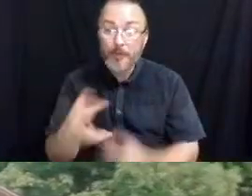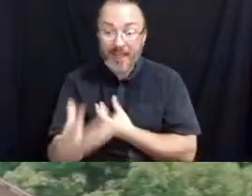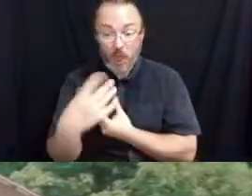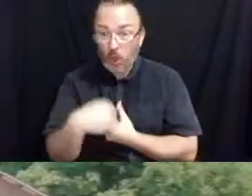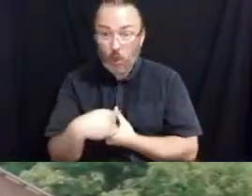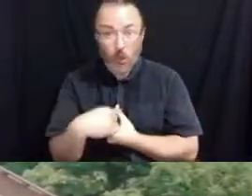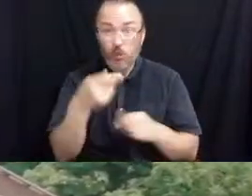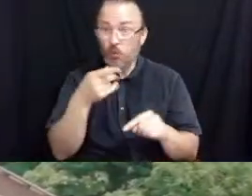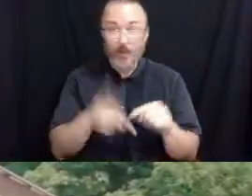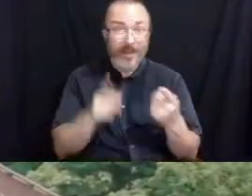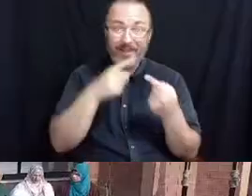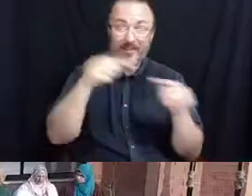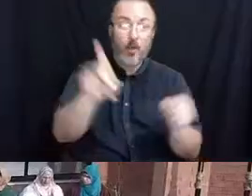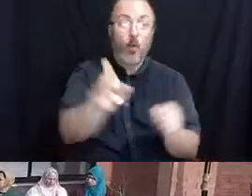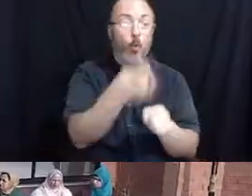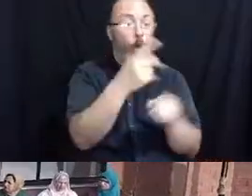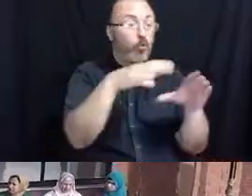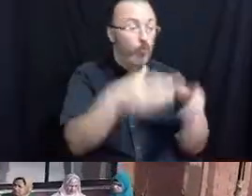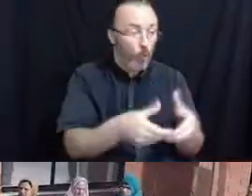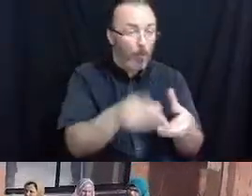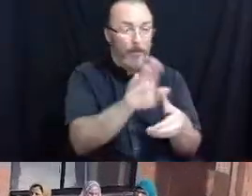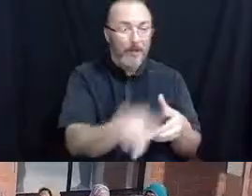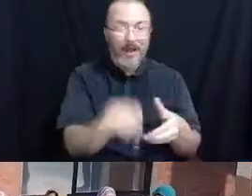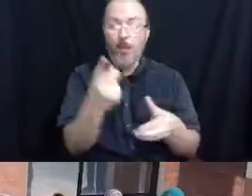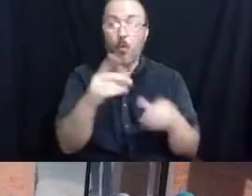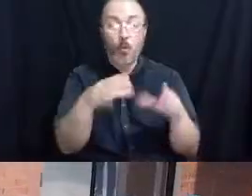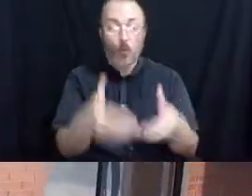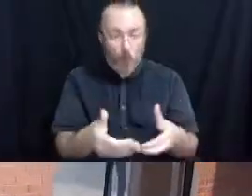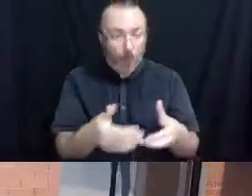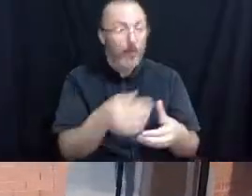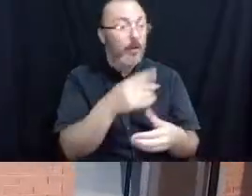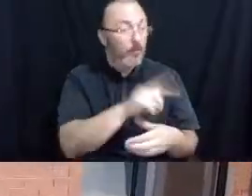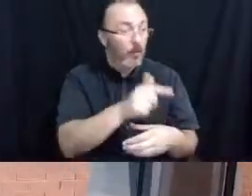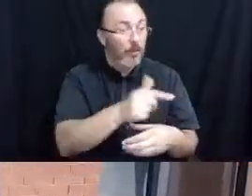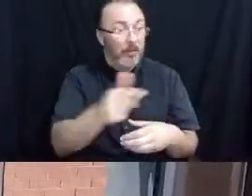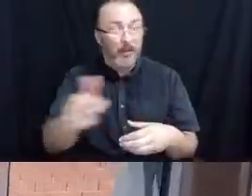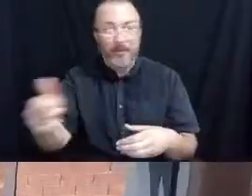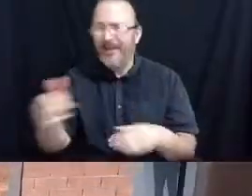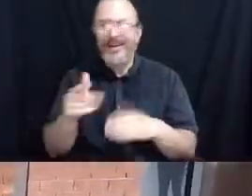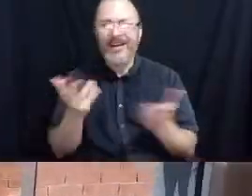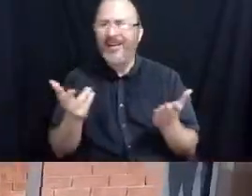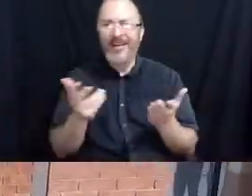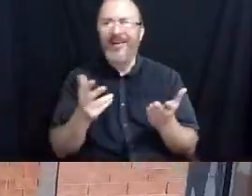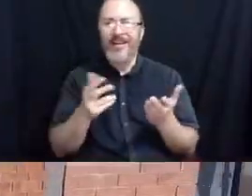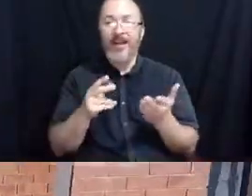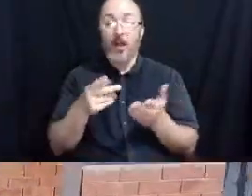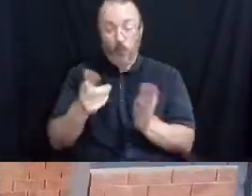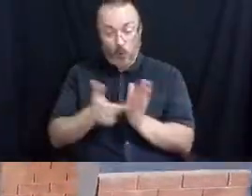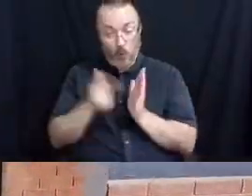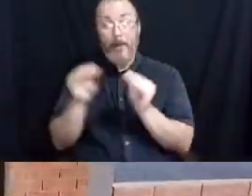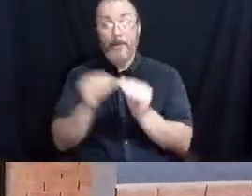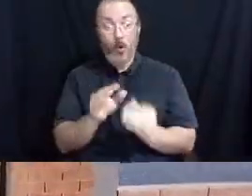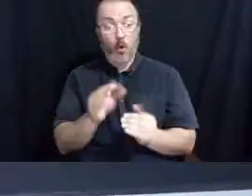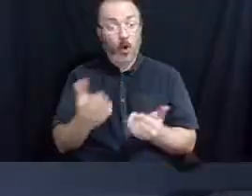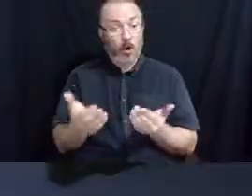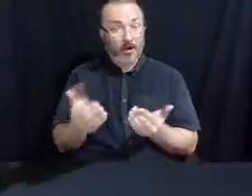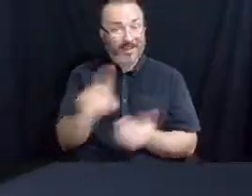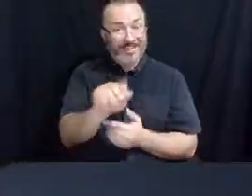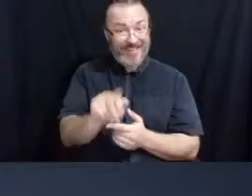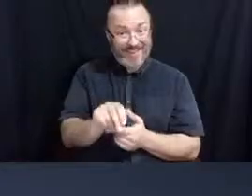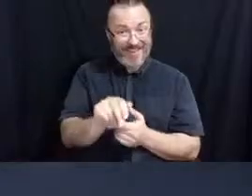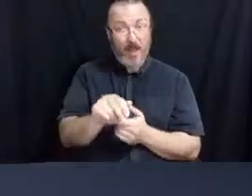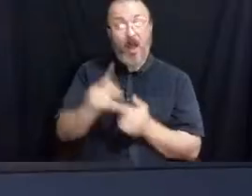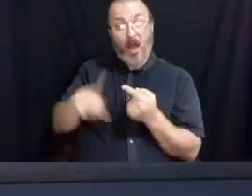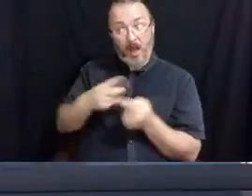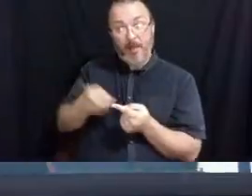individu. L'inclusion ne peut pas être réalisée à un seul groupe à la fois. Il faut davantage de données de meilleure qualité sur ceux qui sont exclus de